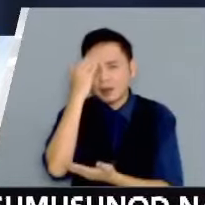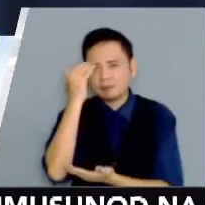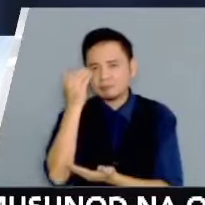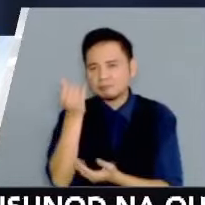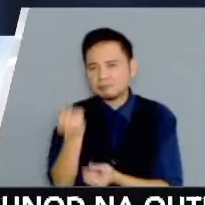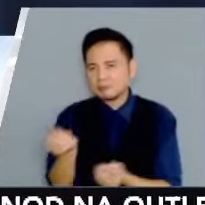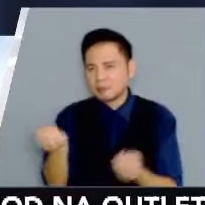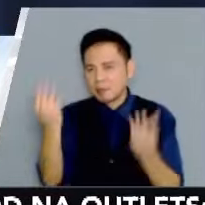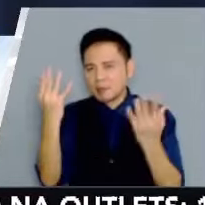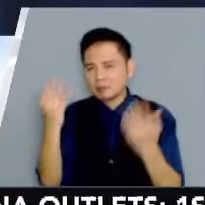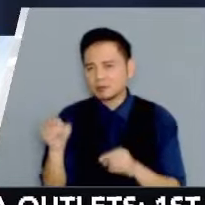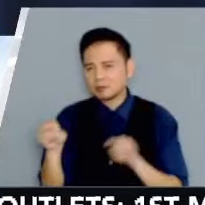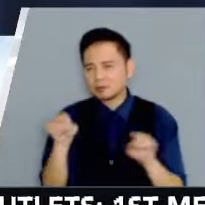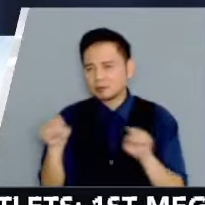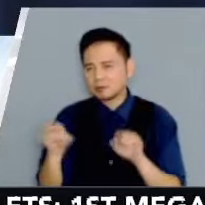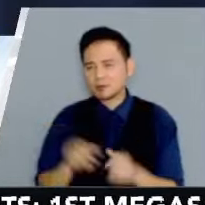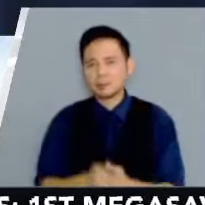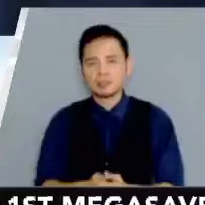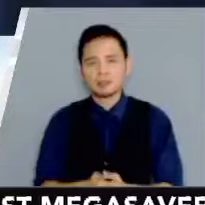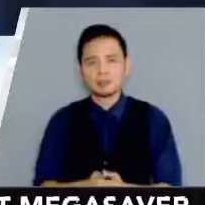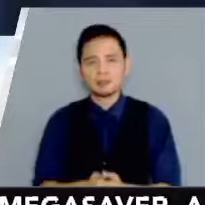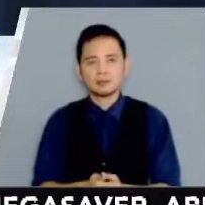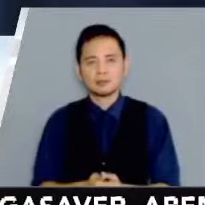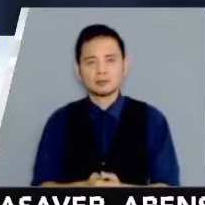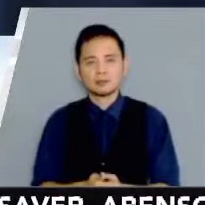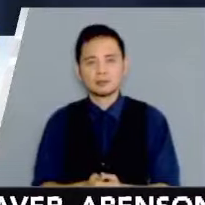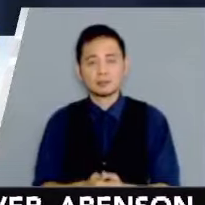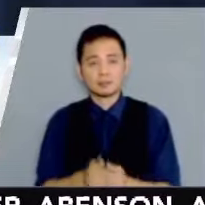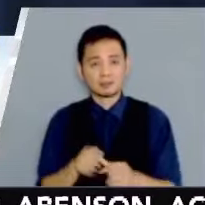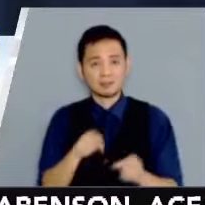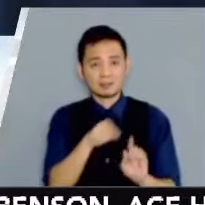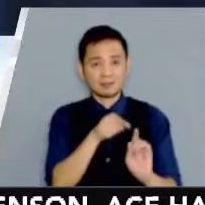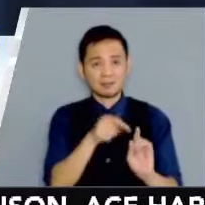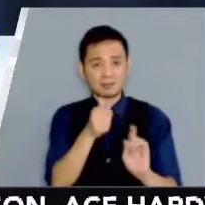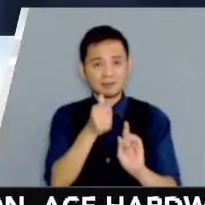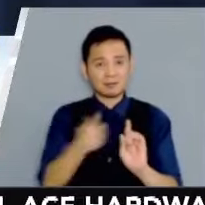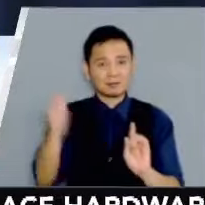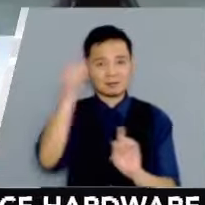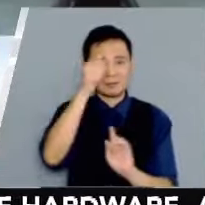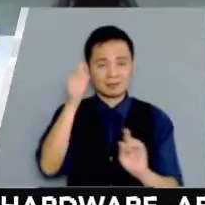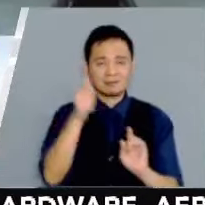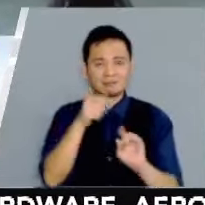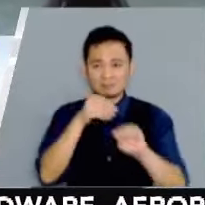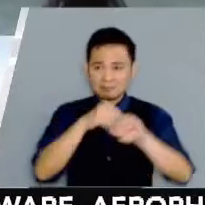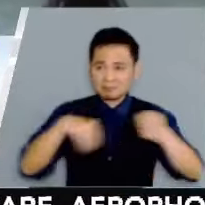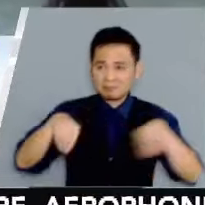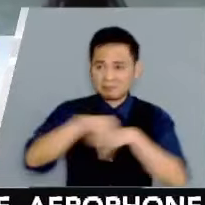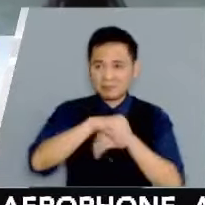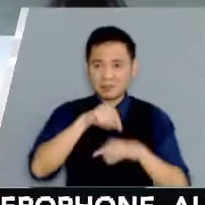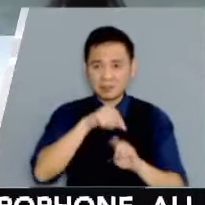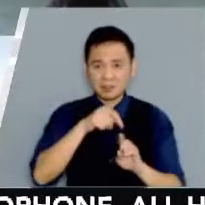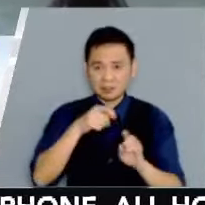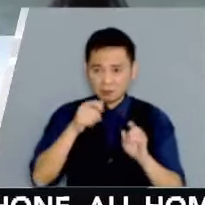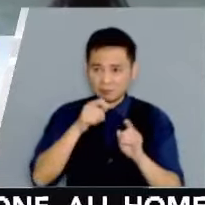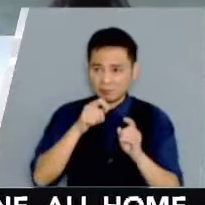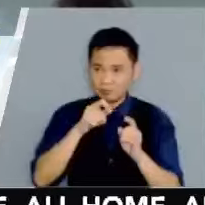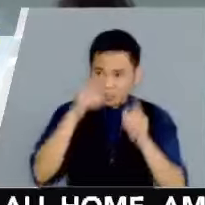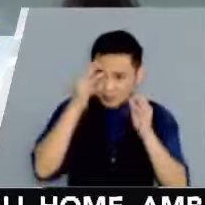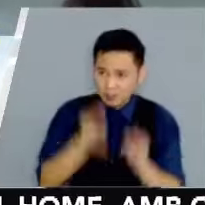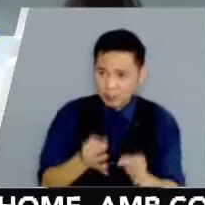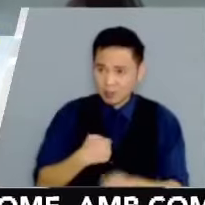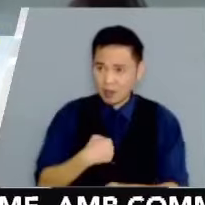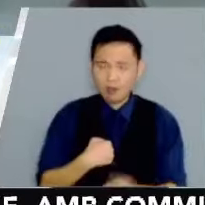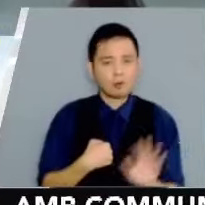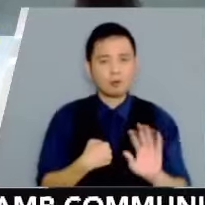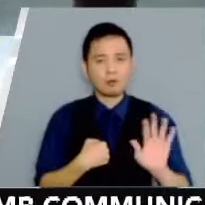to change the leadership was not made by me. It was made by the senators. Bago magbitiw bilang